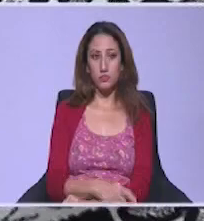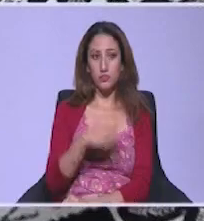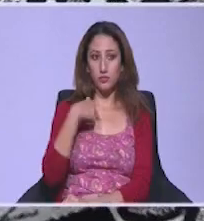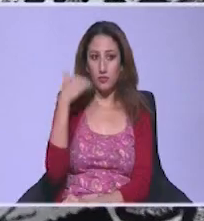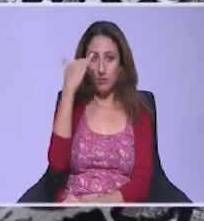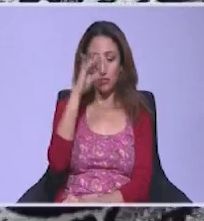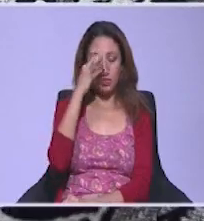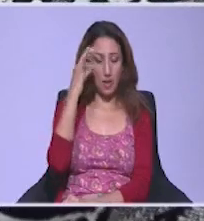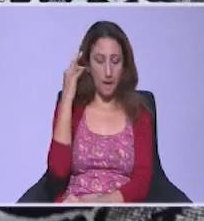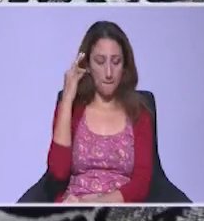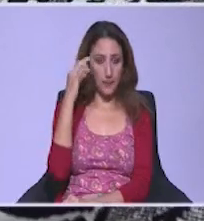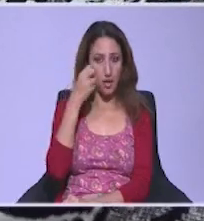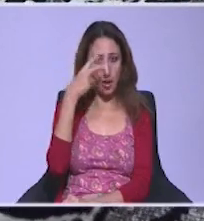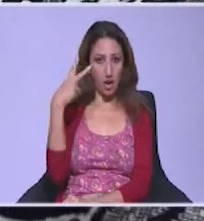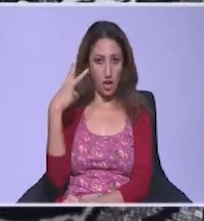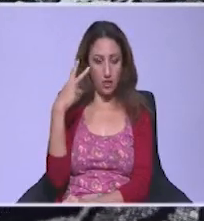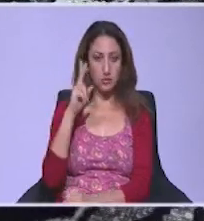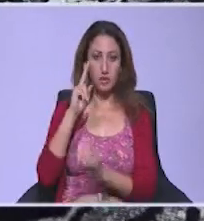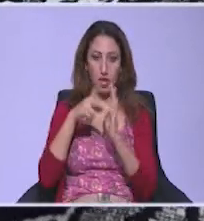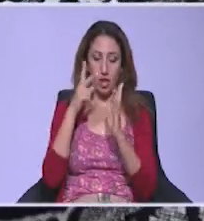عملت العملية الثانية